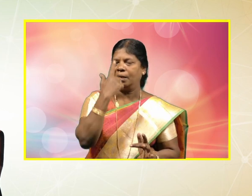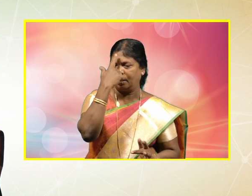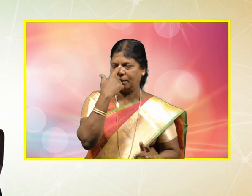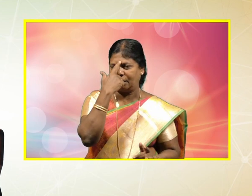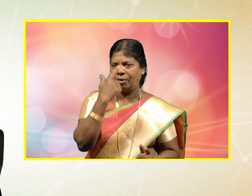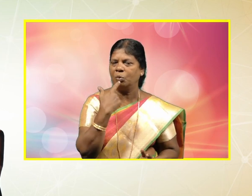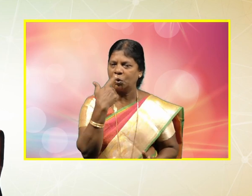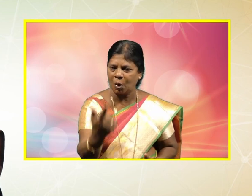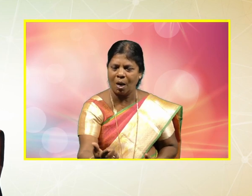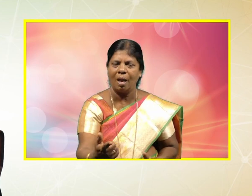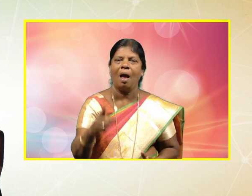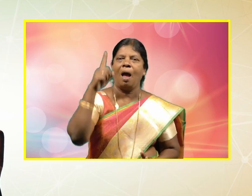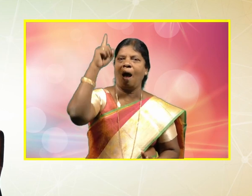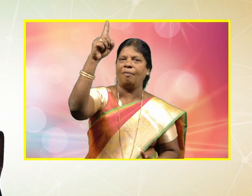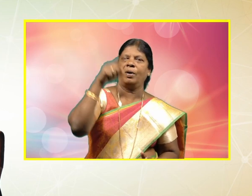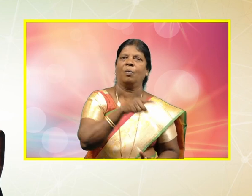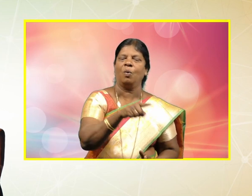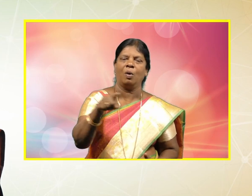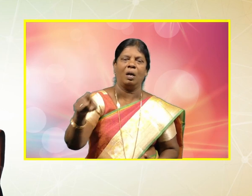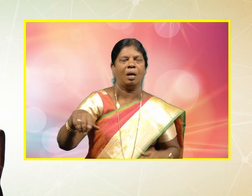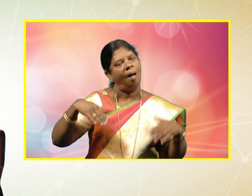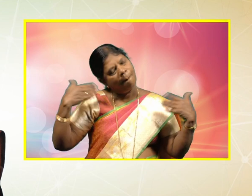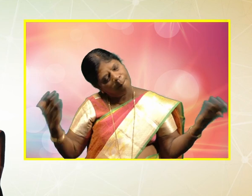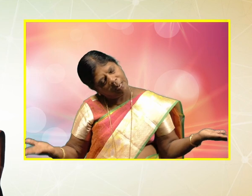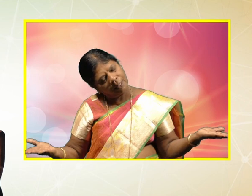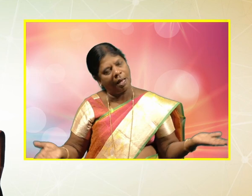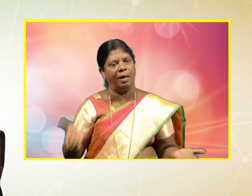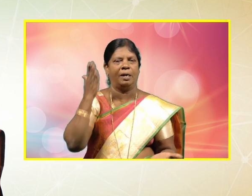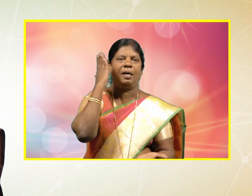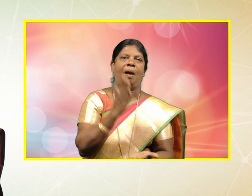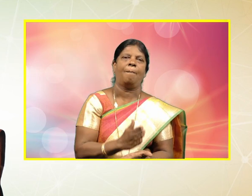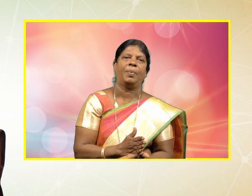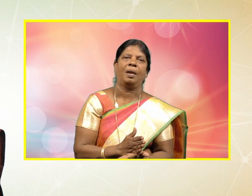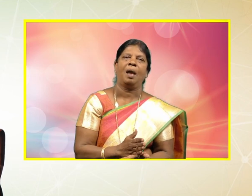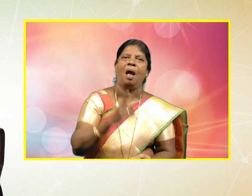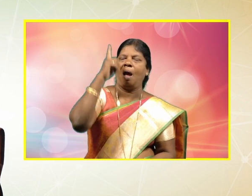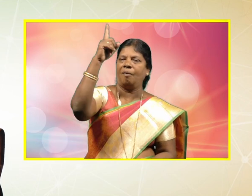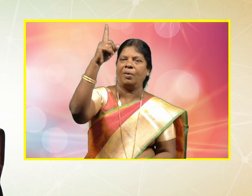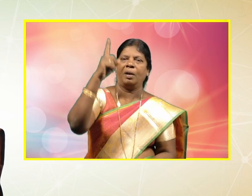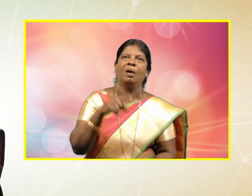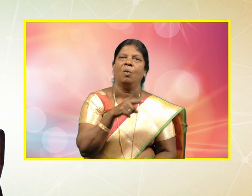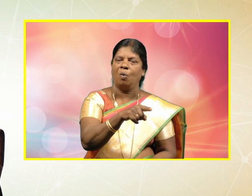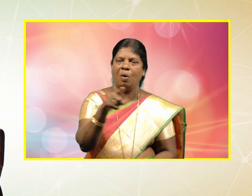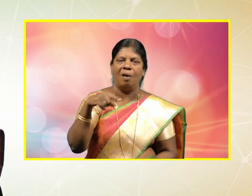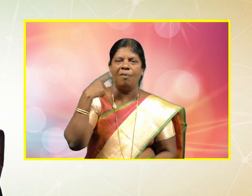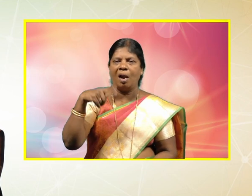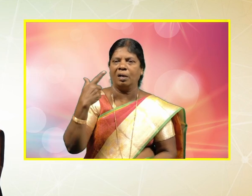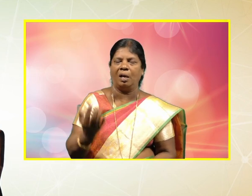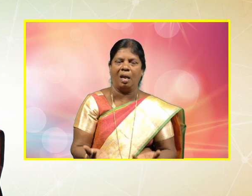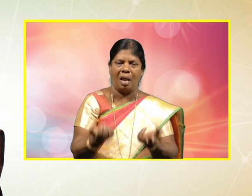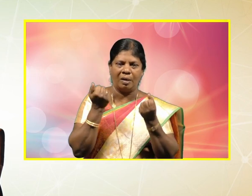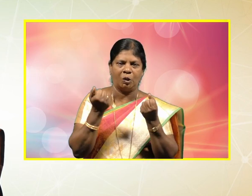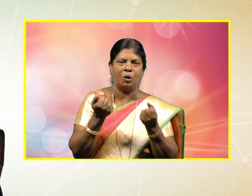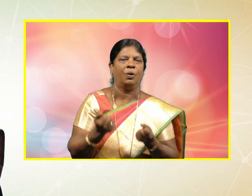சொல்லி அவர் உங்களுக்காக மரித்தார் என்று நம்பி அவரை உங்கள் வாழ்வில்